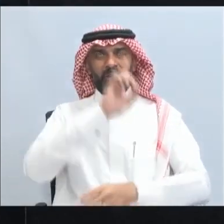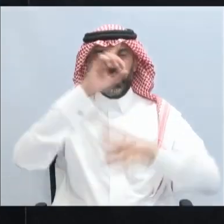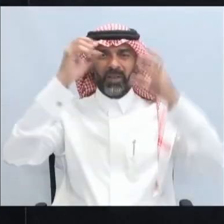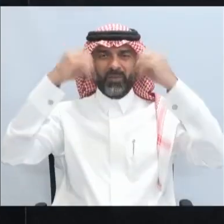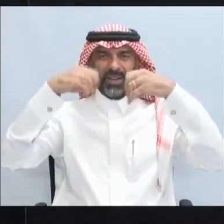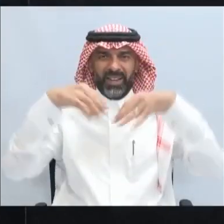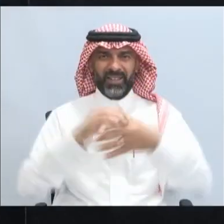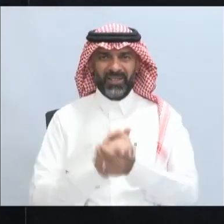وصحبه اجمعين